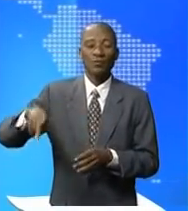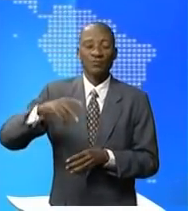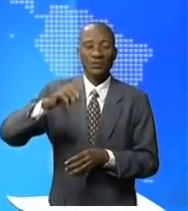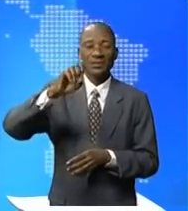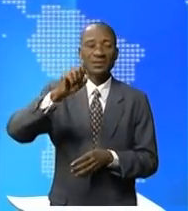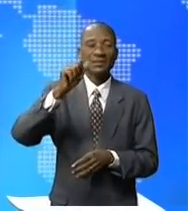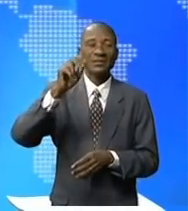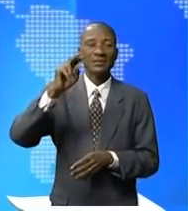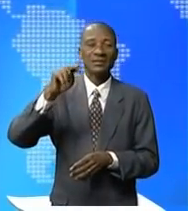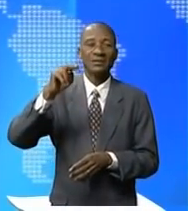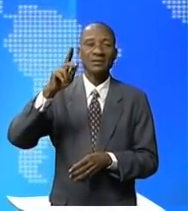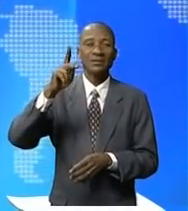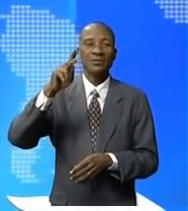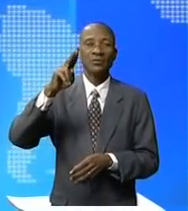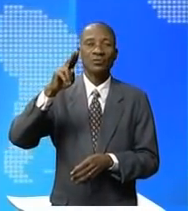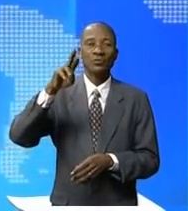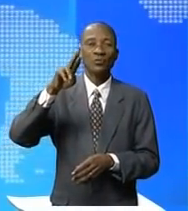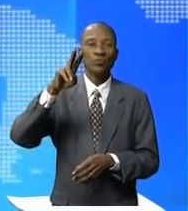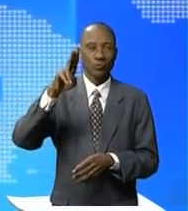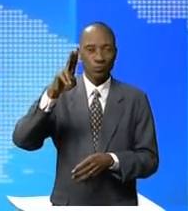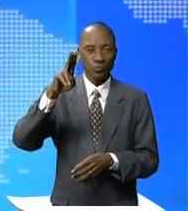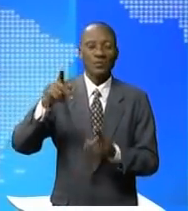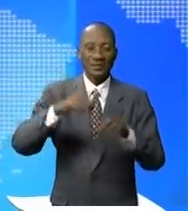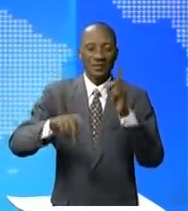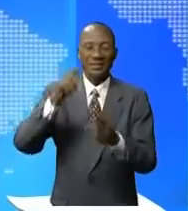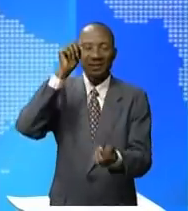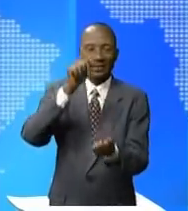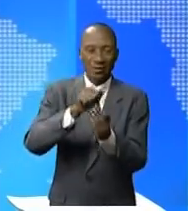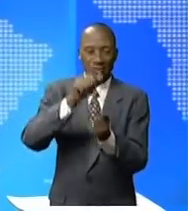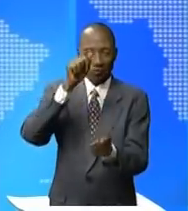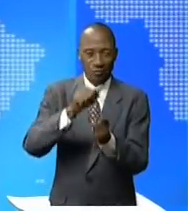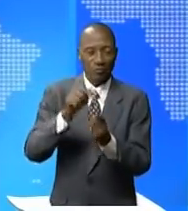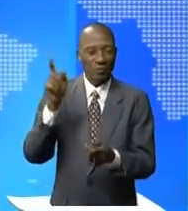vient désengorger cette province et ses environs. Ce bateau